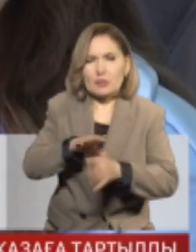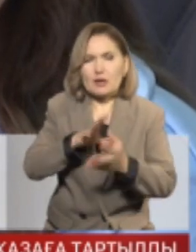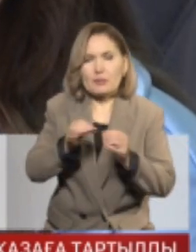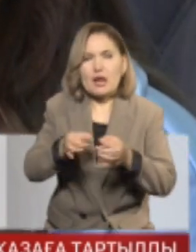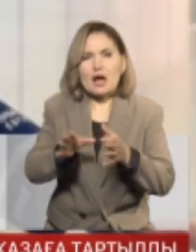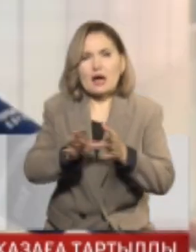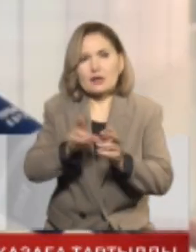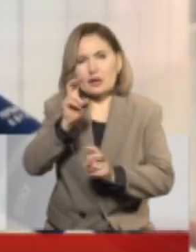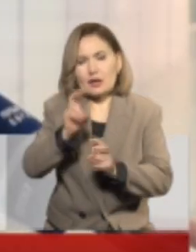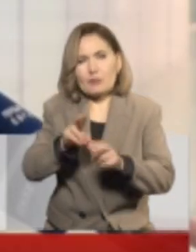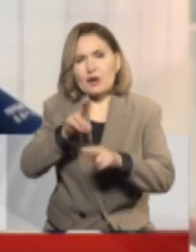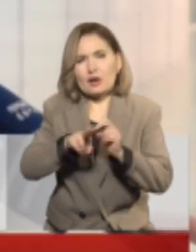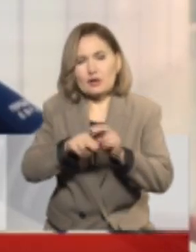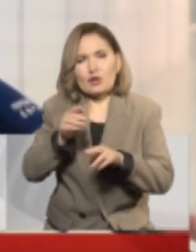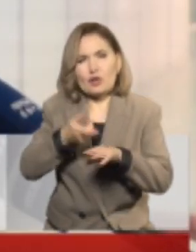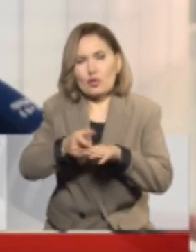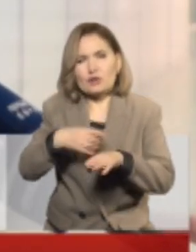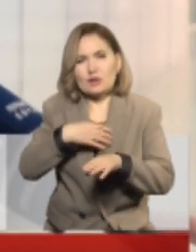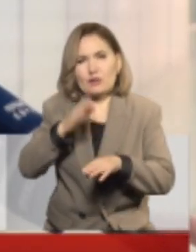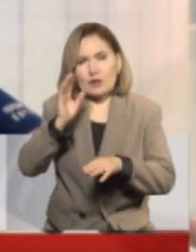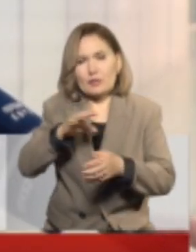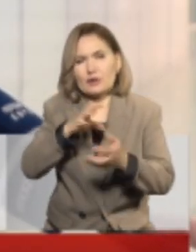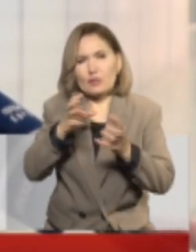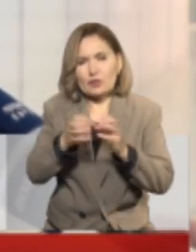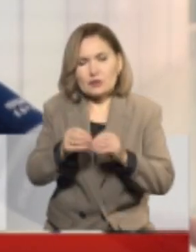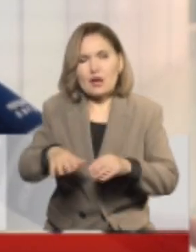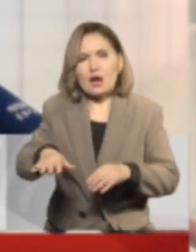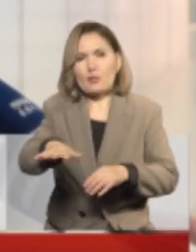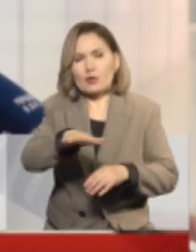атом реакторы бүкіл әлем бойынша 227 саны.